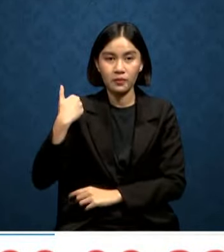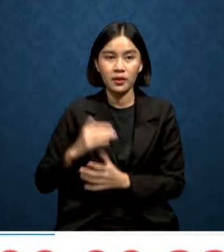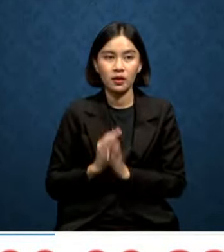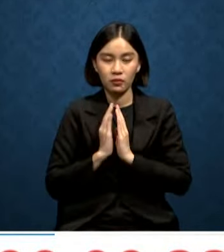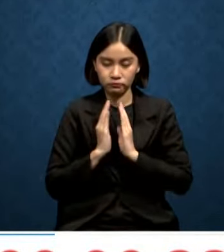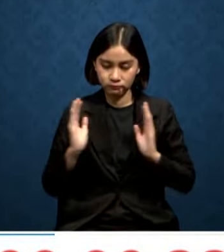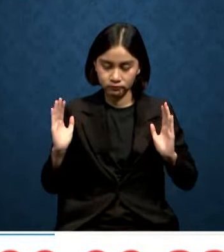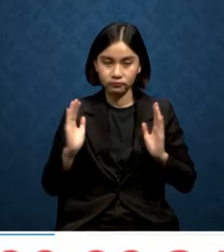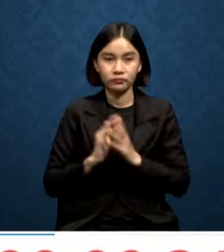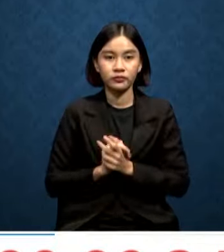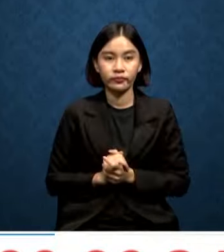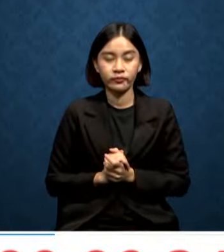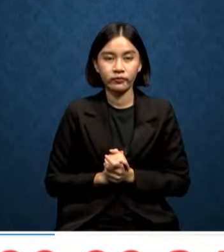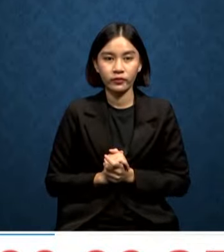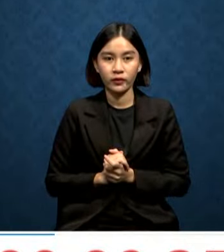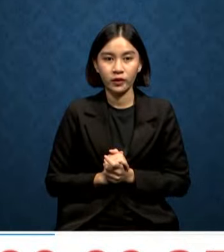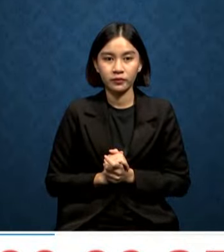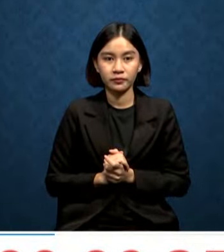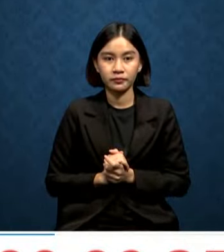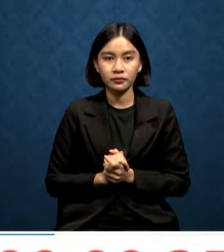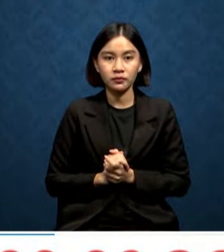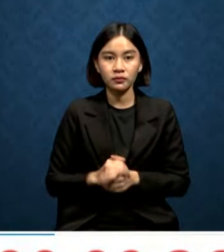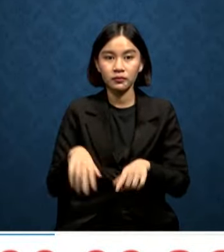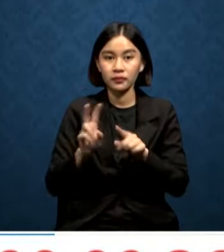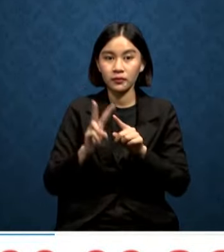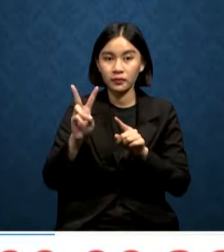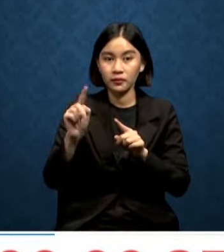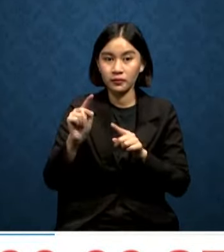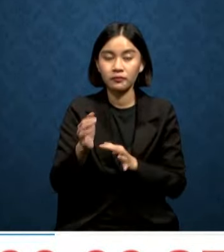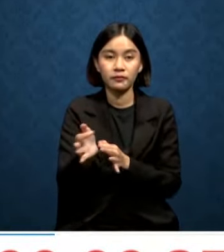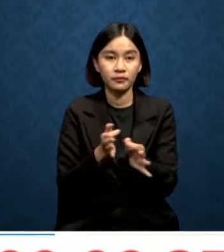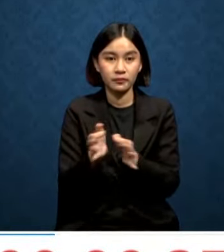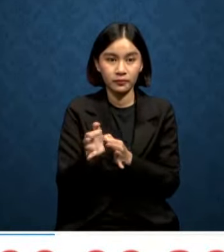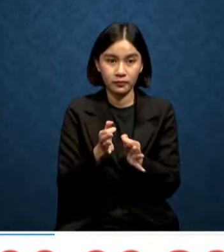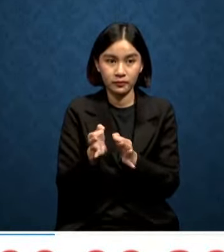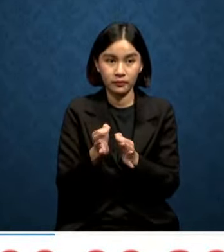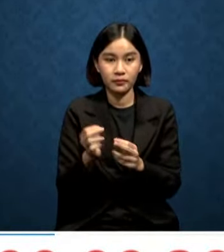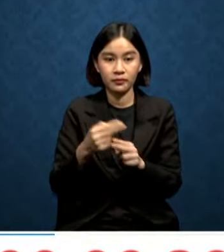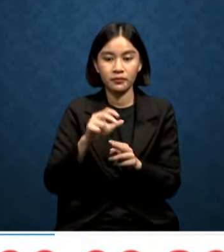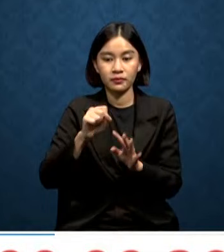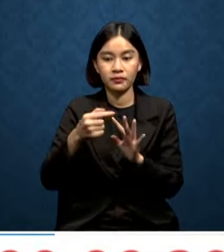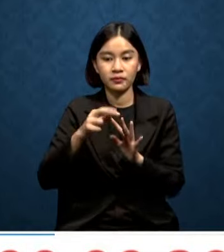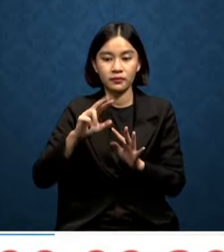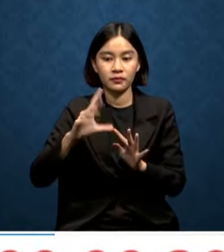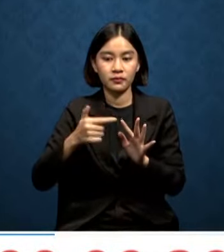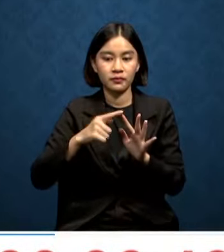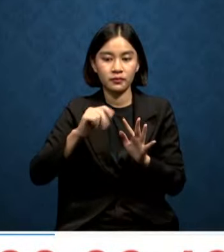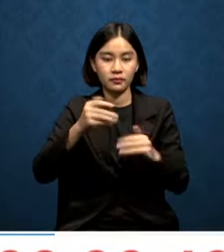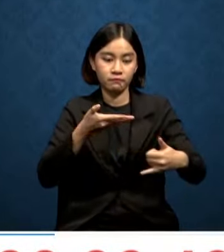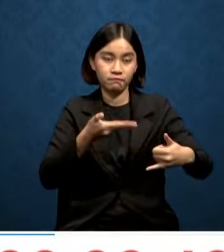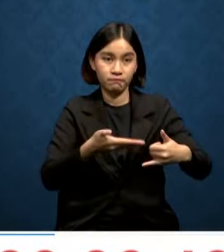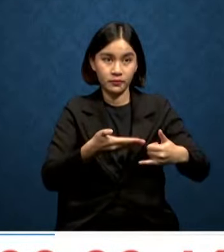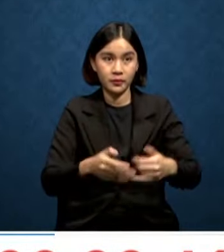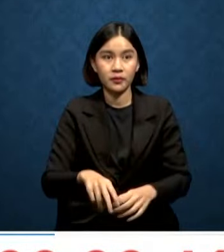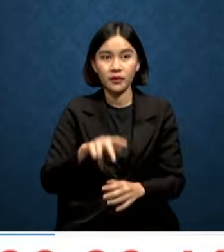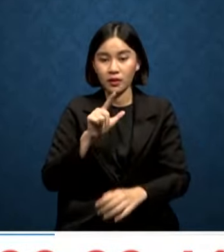องกราบขอบคุณในเบื้องต้นนะครับในประเด็นที่2ครับต้องชี้แจงท่านสุรชาติว่าเรือธงของรัฐบาล